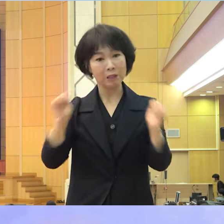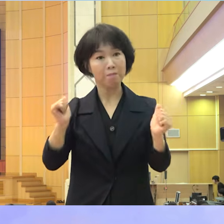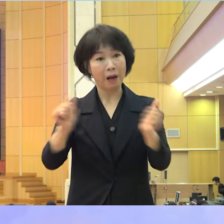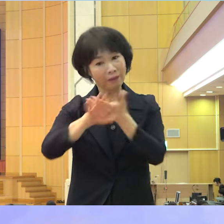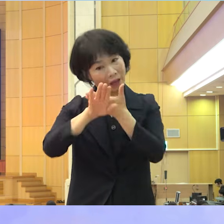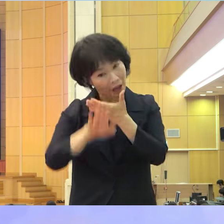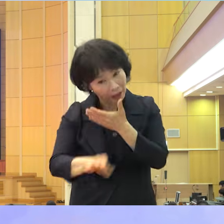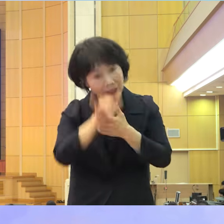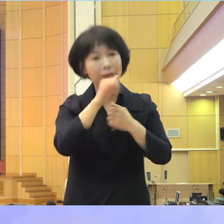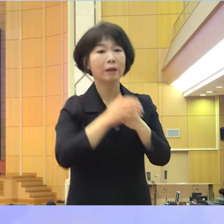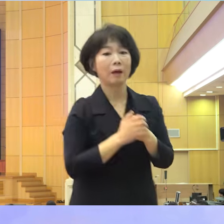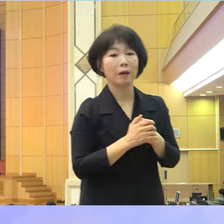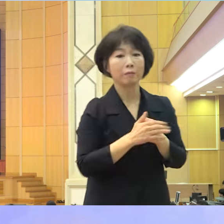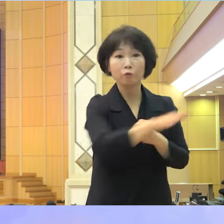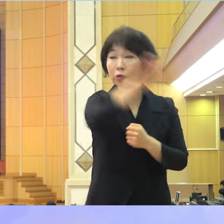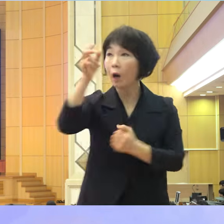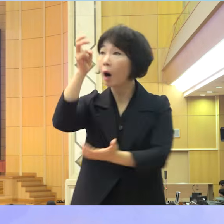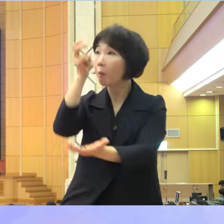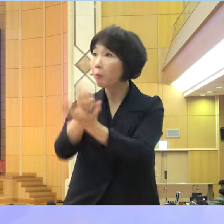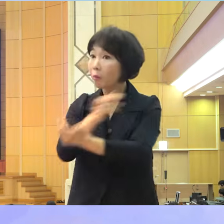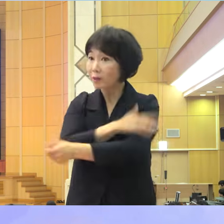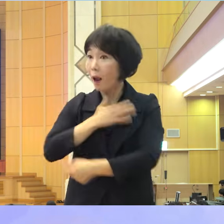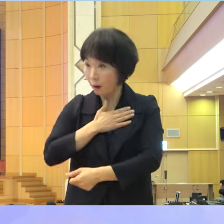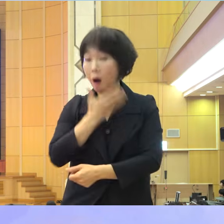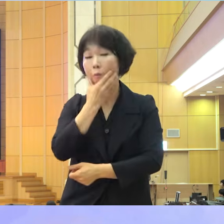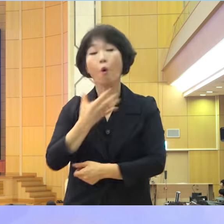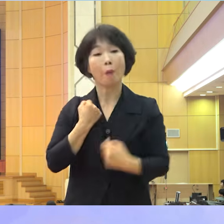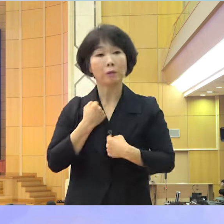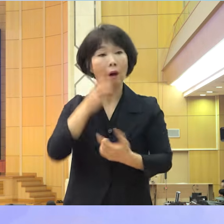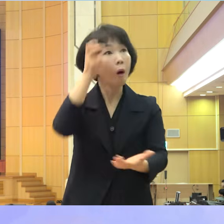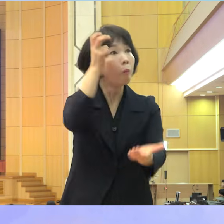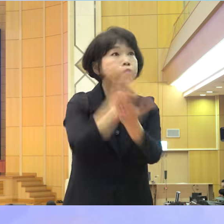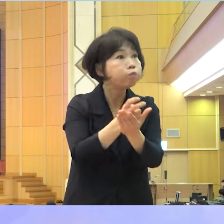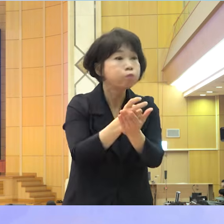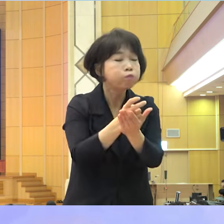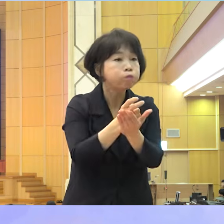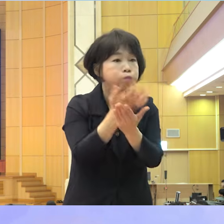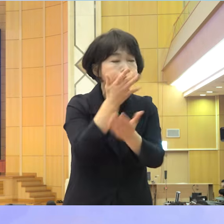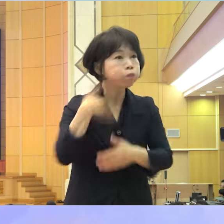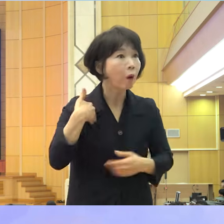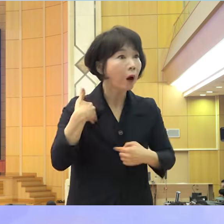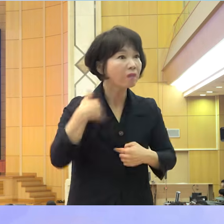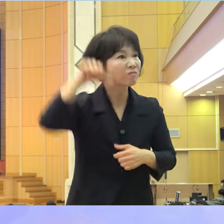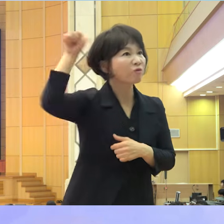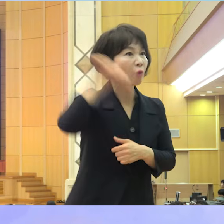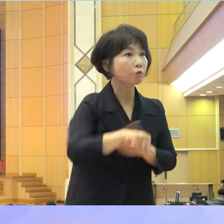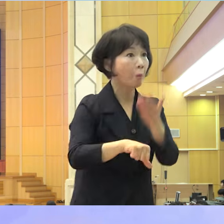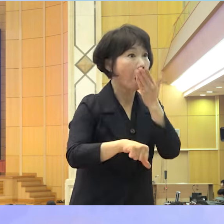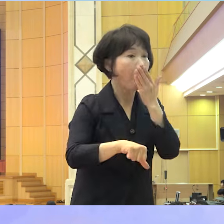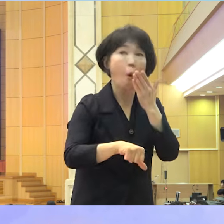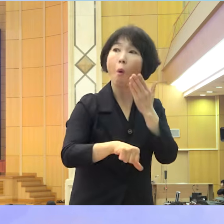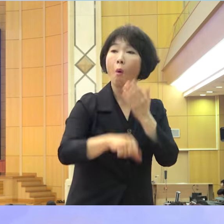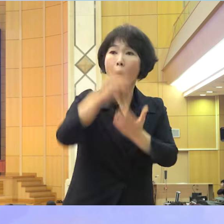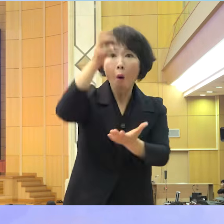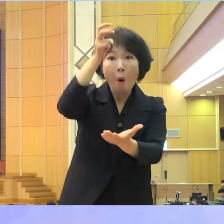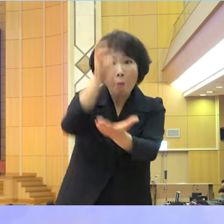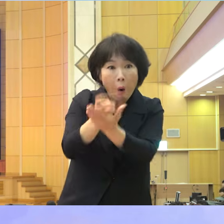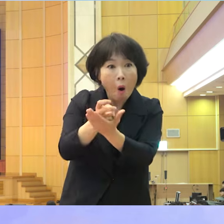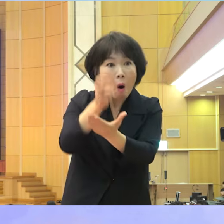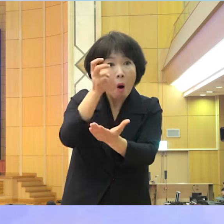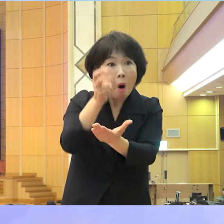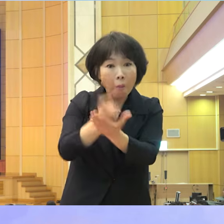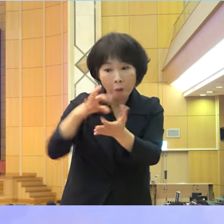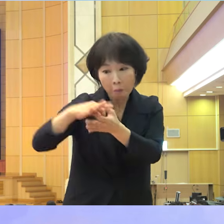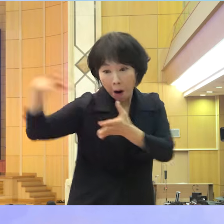율법을 알면 복이요 율법을 알지 못하는 사람은 저주라고 했는데 율법 아래 있는 자가 왜 하나님의 심판을